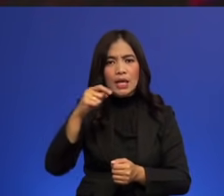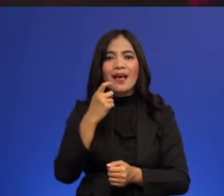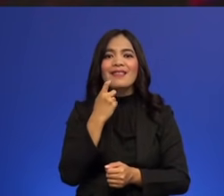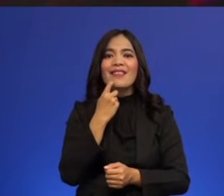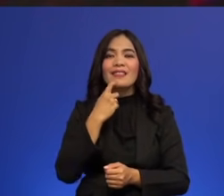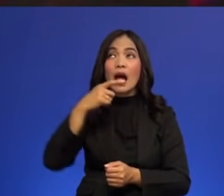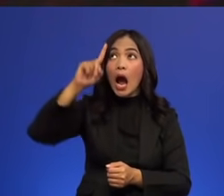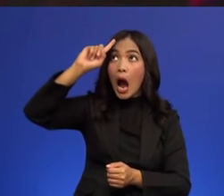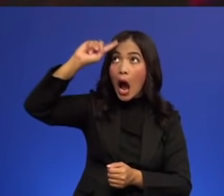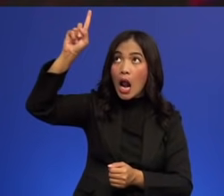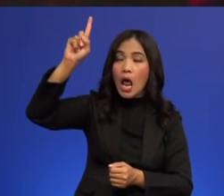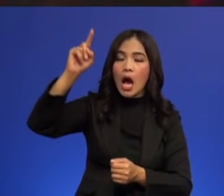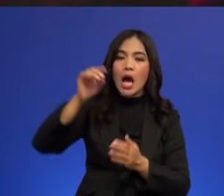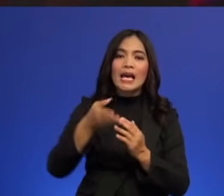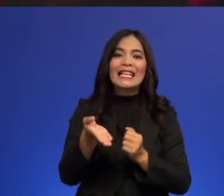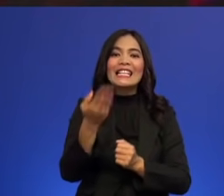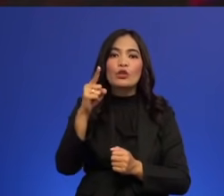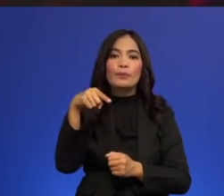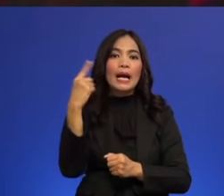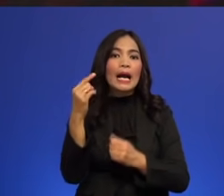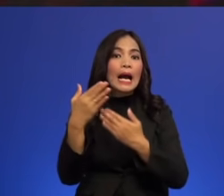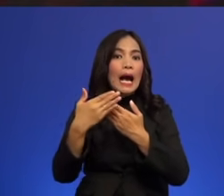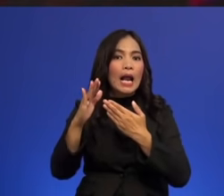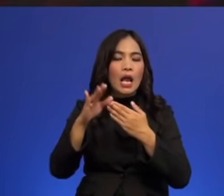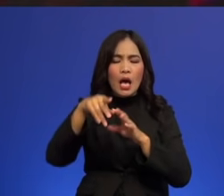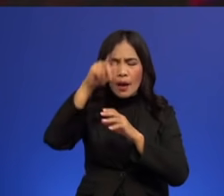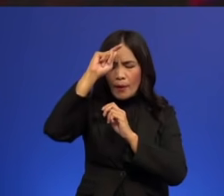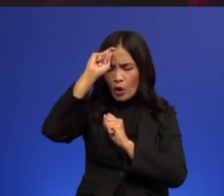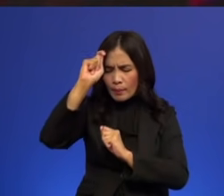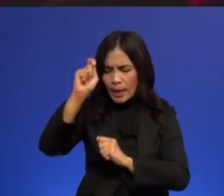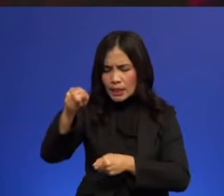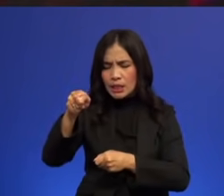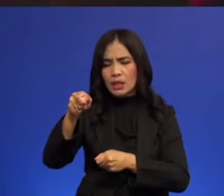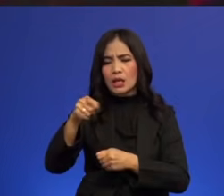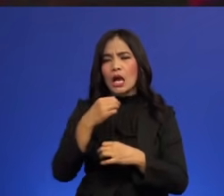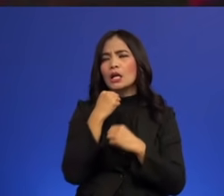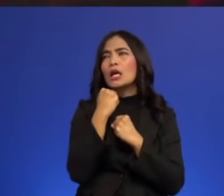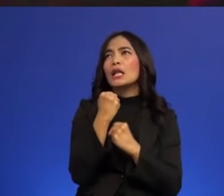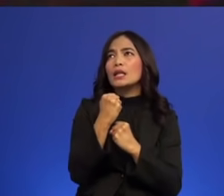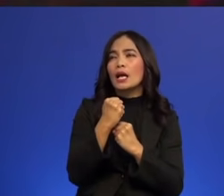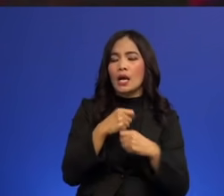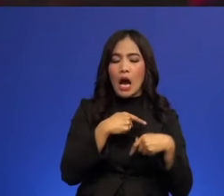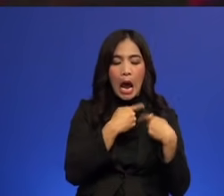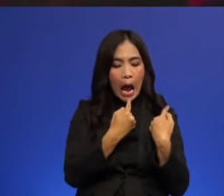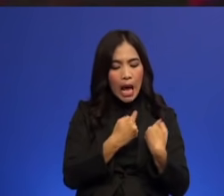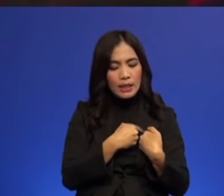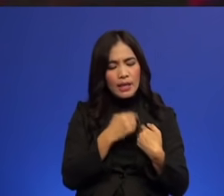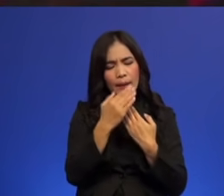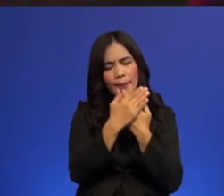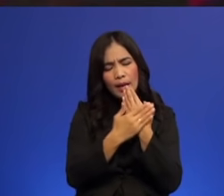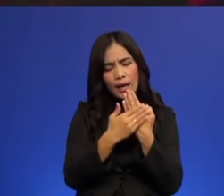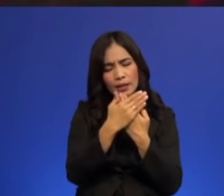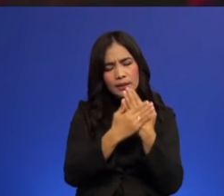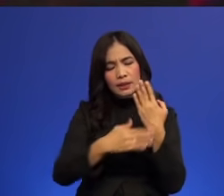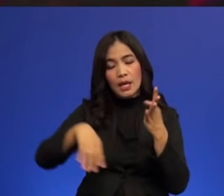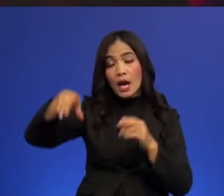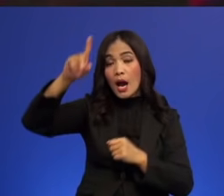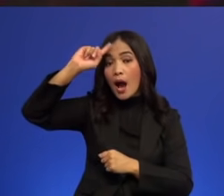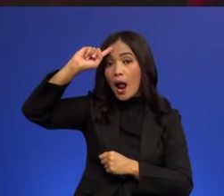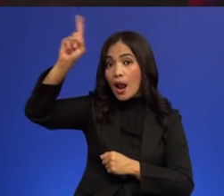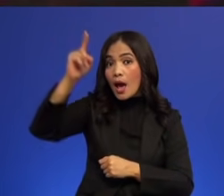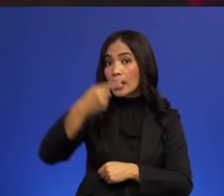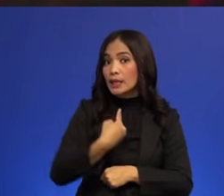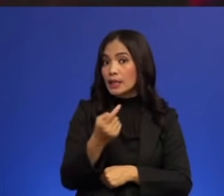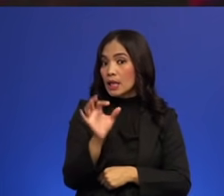menjadi takut dan gentar akan Dia dan menghormati Dia. Dengan hati yang mengasihi Dia. Dan kita